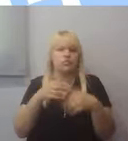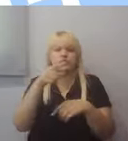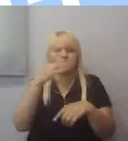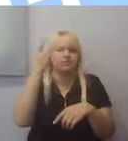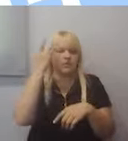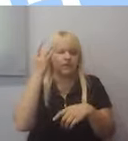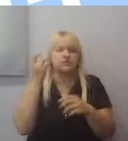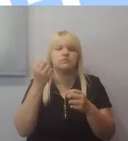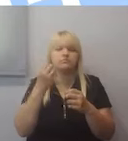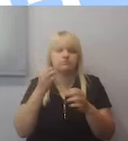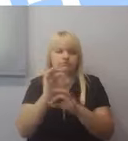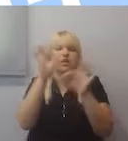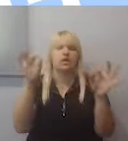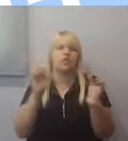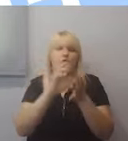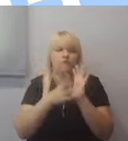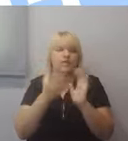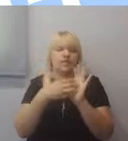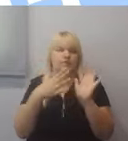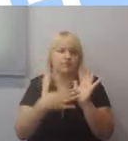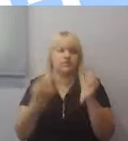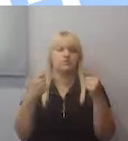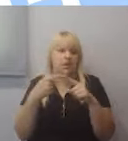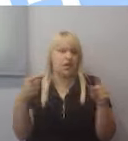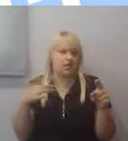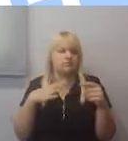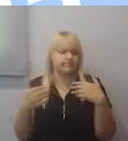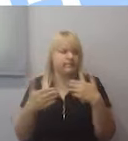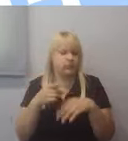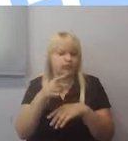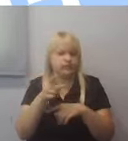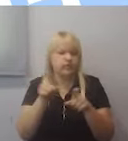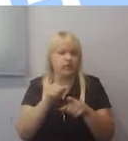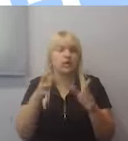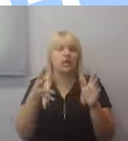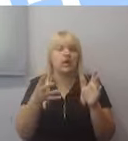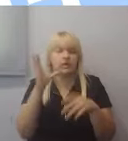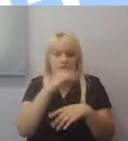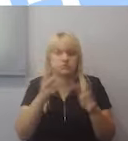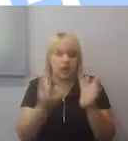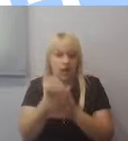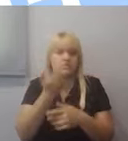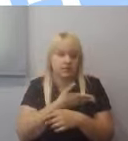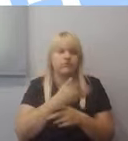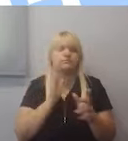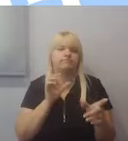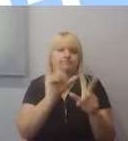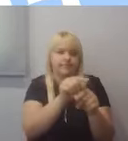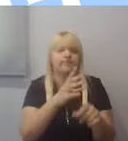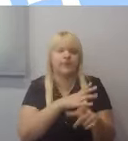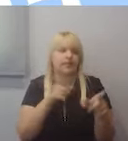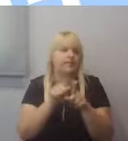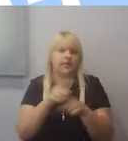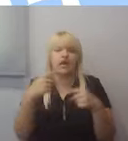covid-19 laikā toreiz arī bijām tuvu tam ka resursu nebūtu bijis un mēs